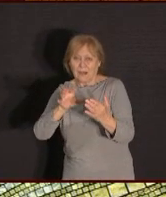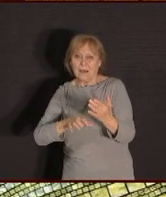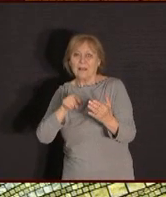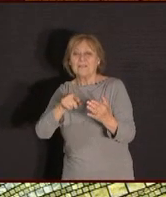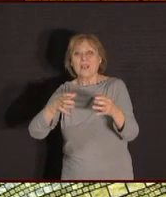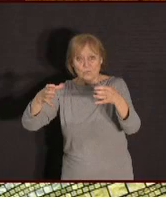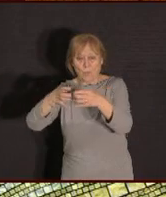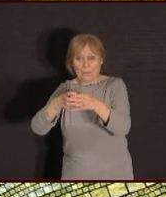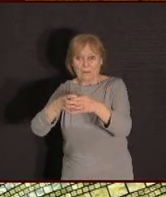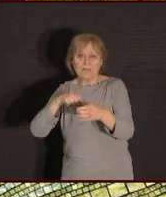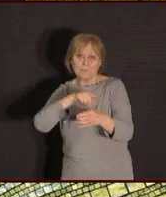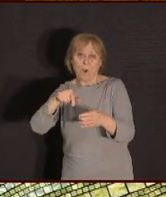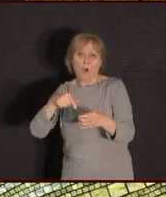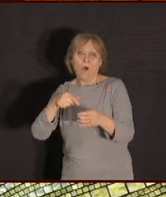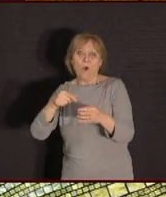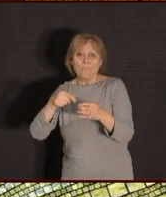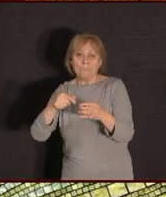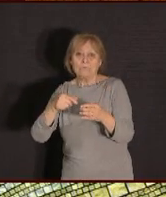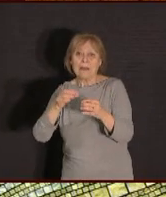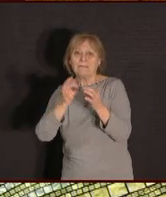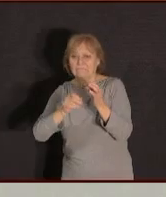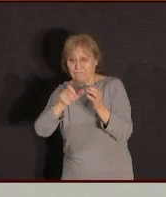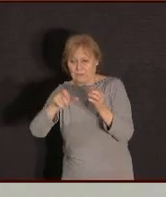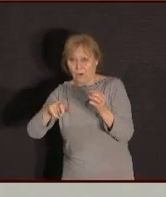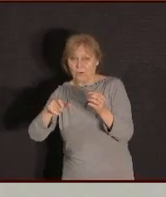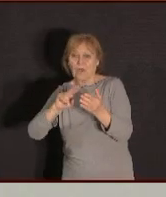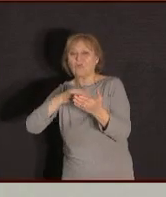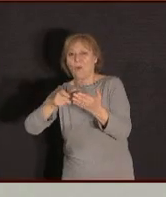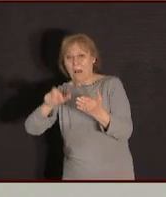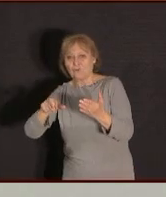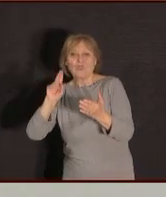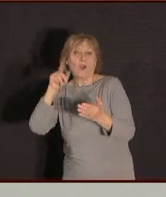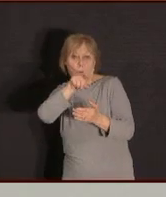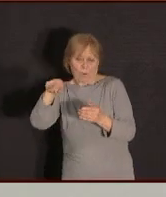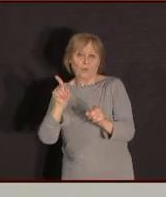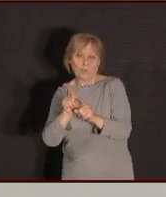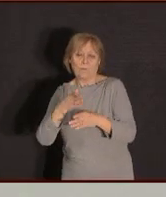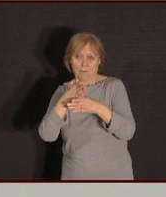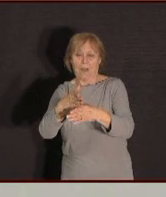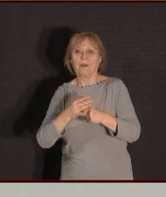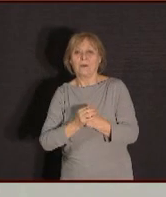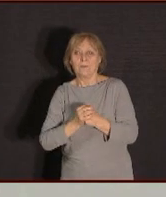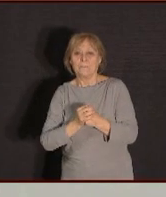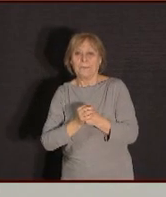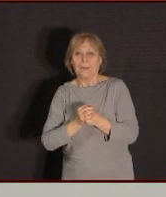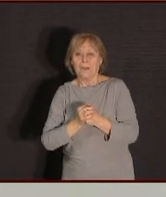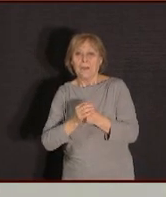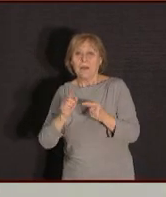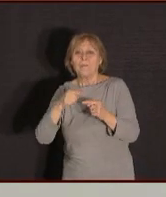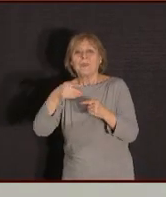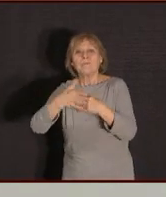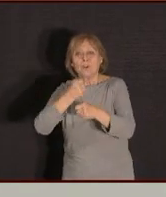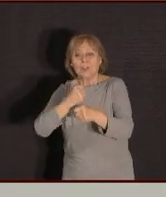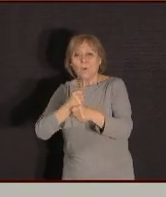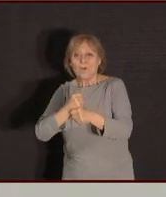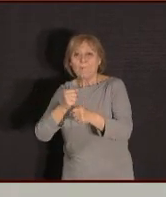tej skupini smo teologi, tolmači in gluhi, nam tudi pomagajo. Potem sodelujem